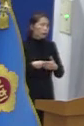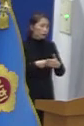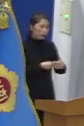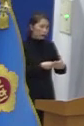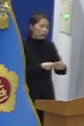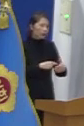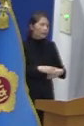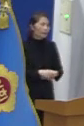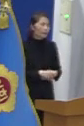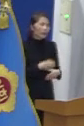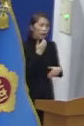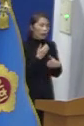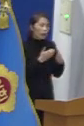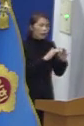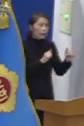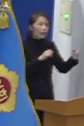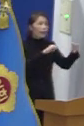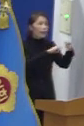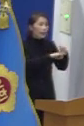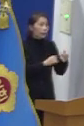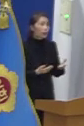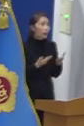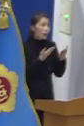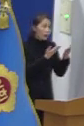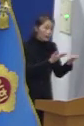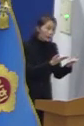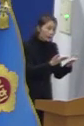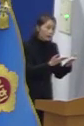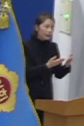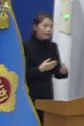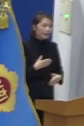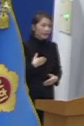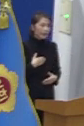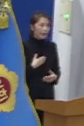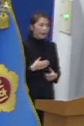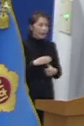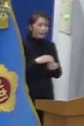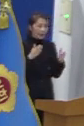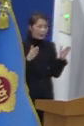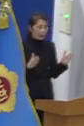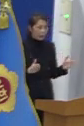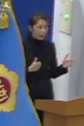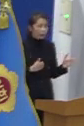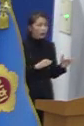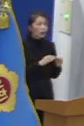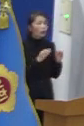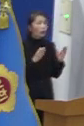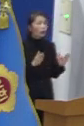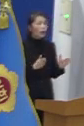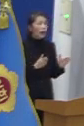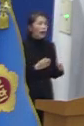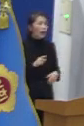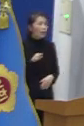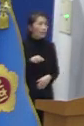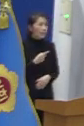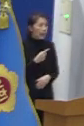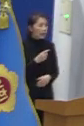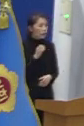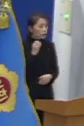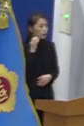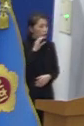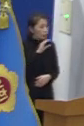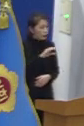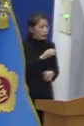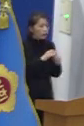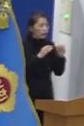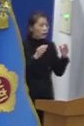가하겠습니다. 도민께 약속드린 임기 내 100조 이상 국내외 투자 유치 목표 중 1년